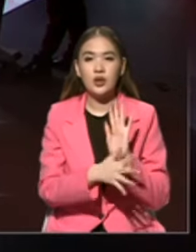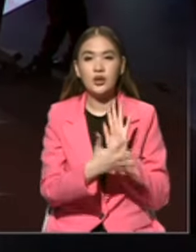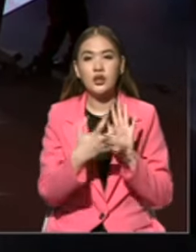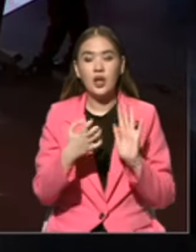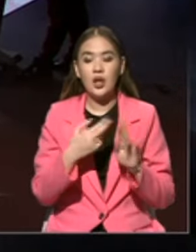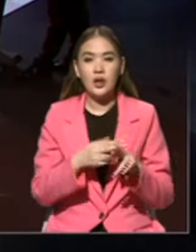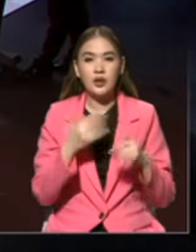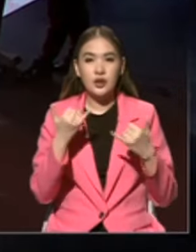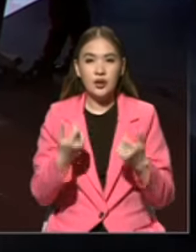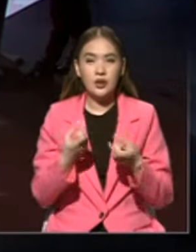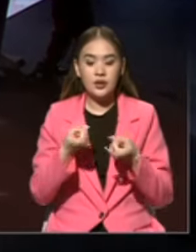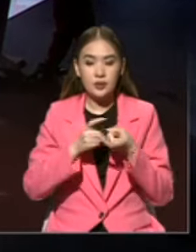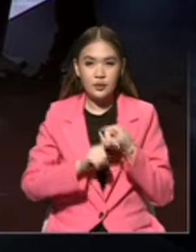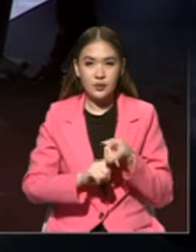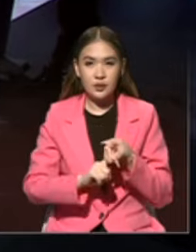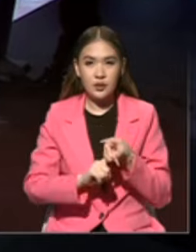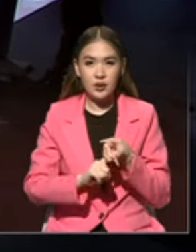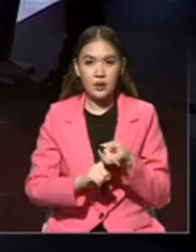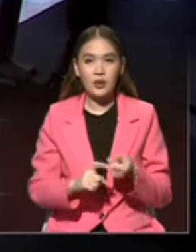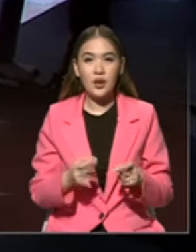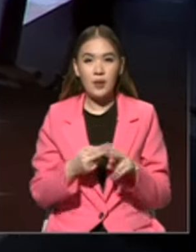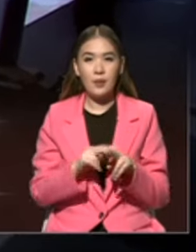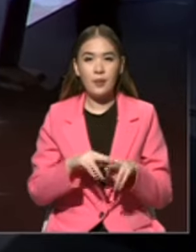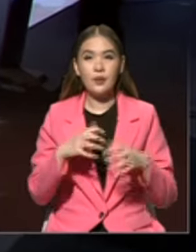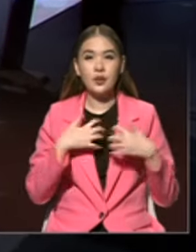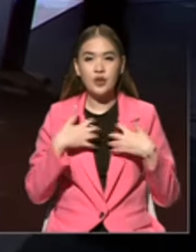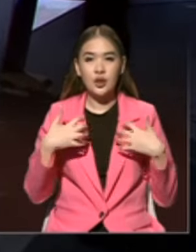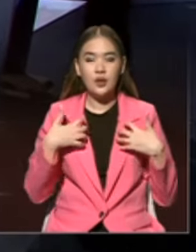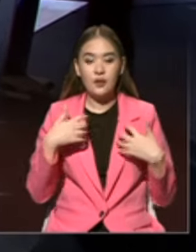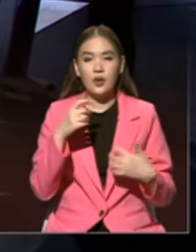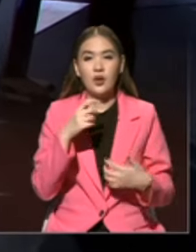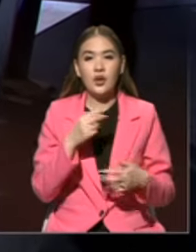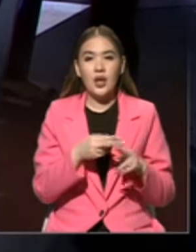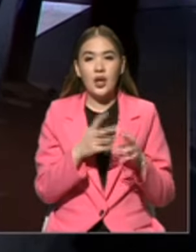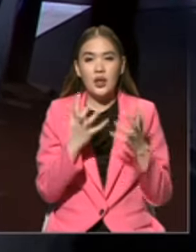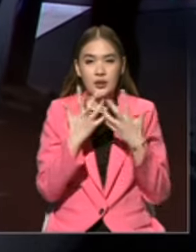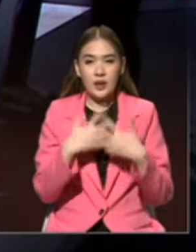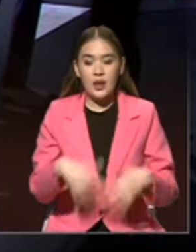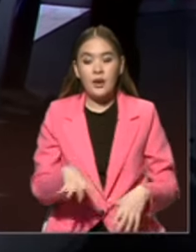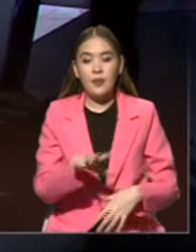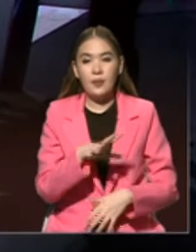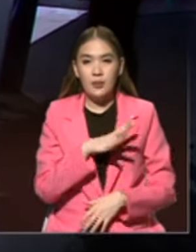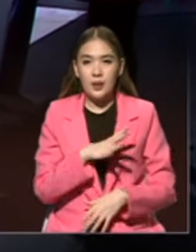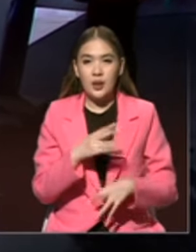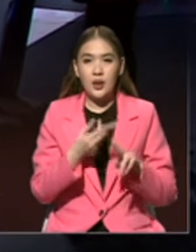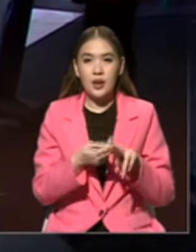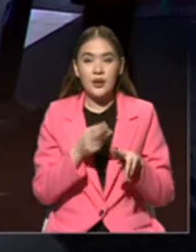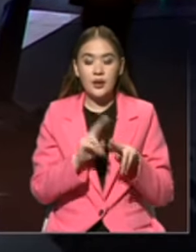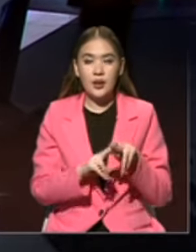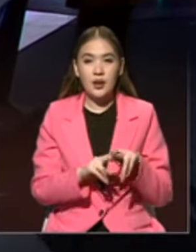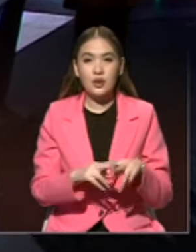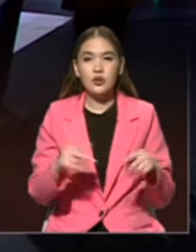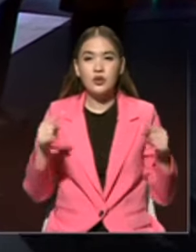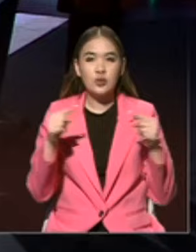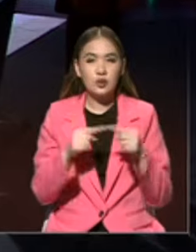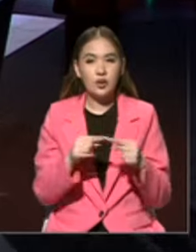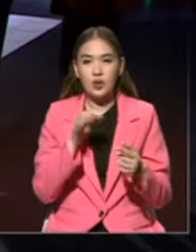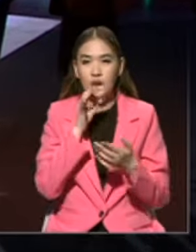қазіргі деректерге сәйкес мал басы тіркелді деп бөлген. Бұл енді нақты ақпарат болуға тиісті